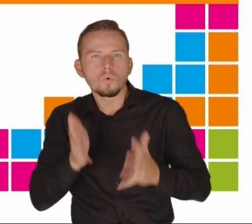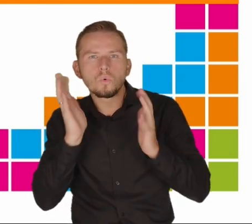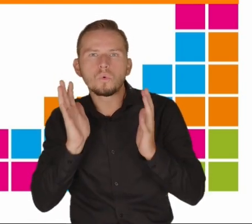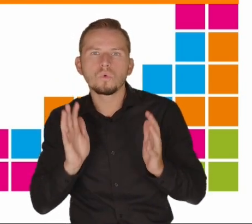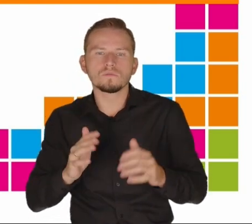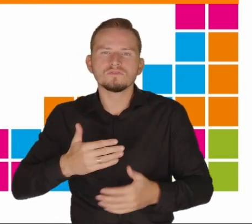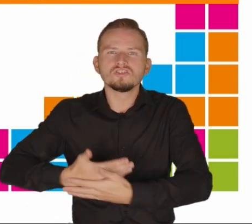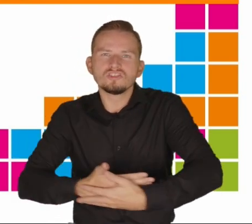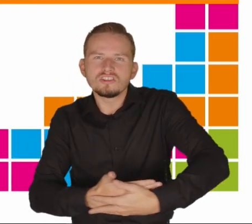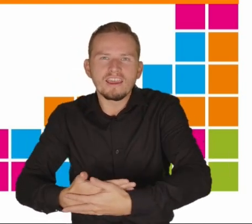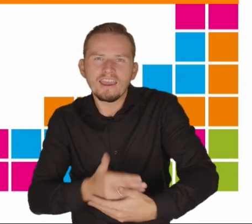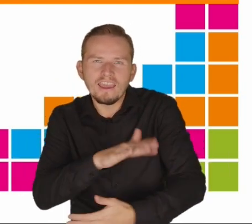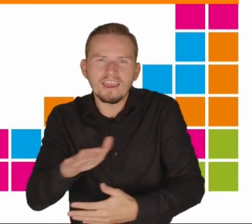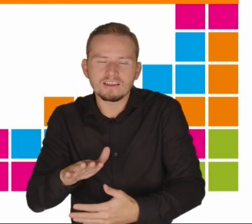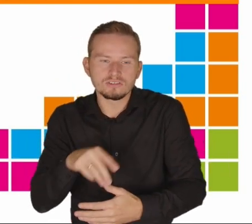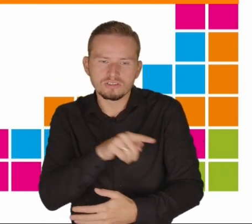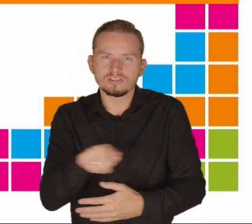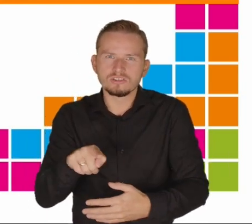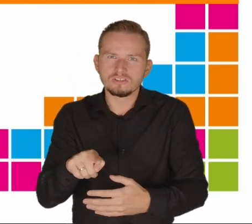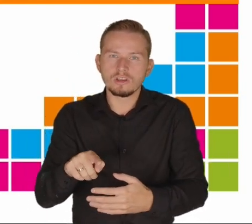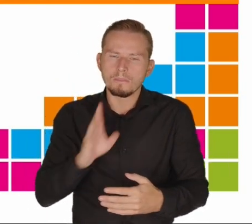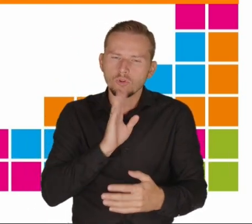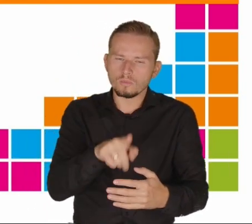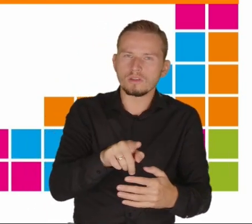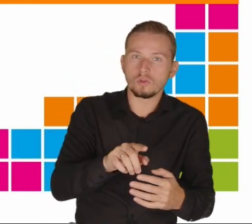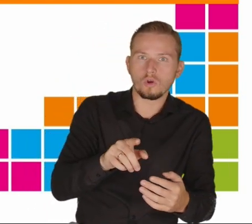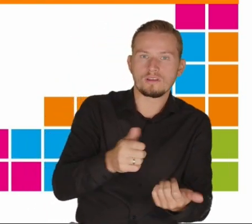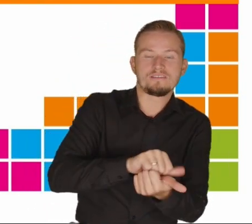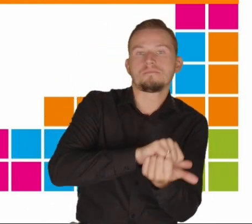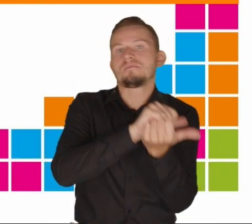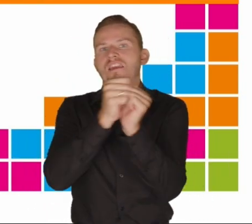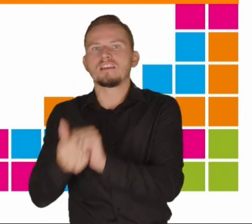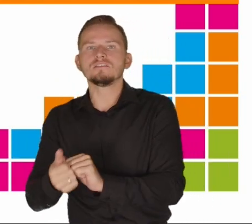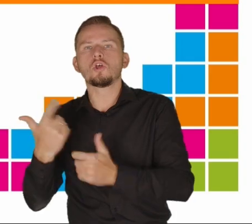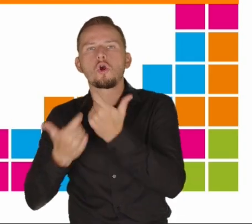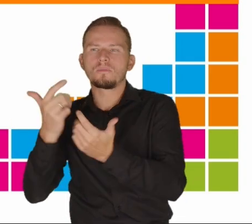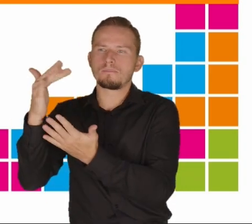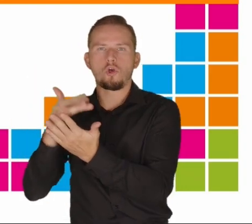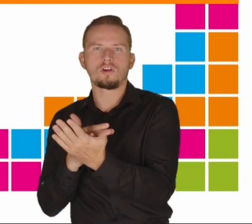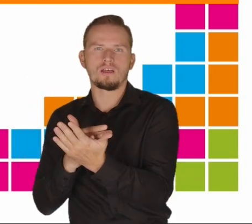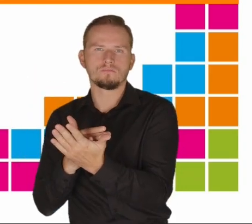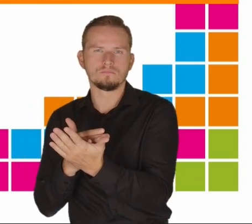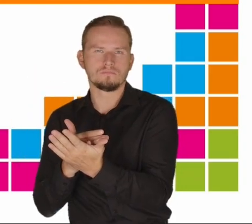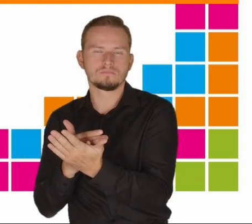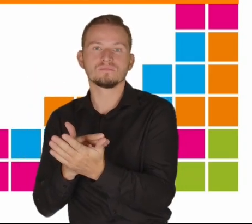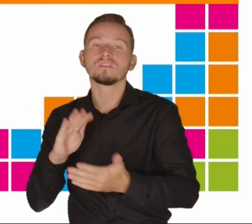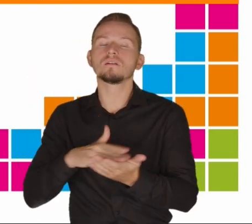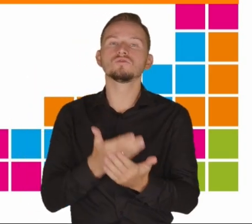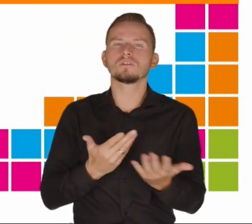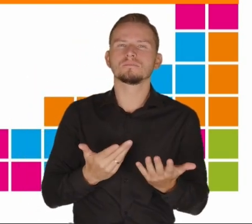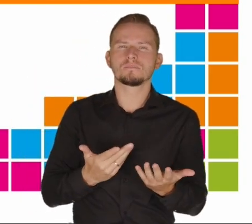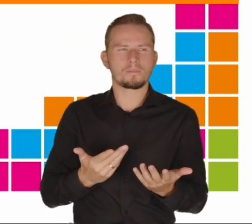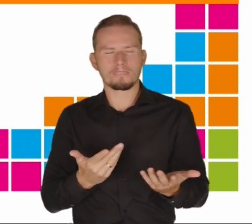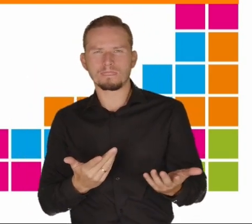na zainteresowanie programowaniem, czyli jakby taki rodzaj włączenia pewnego, no, czegoś, co rodzicom się kojarzy. Nie ma takiego